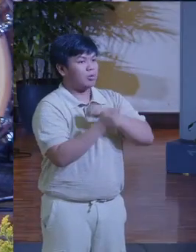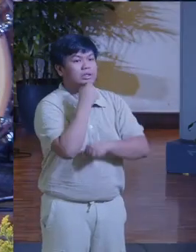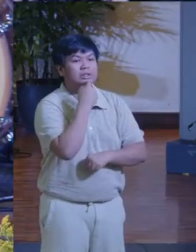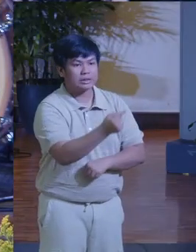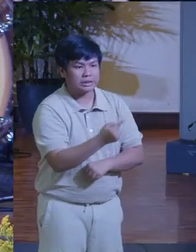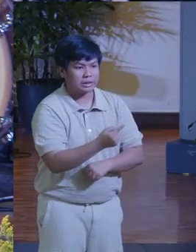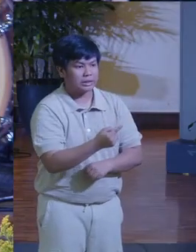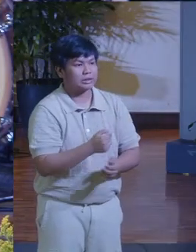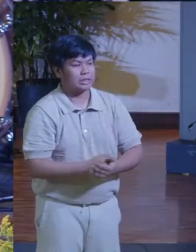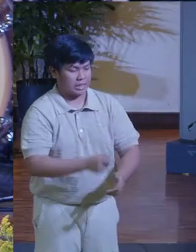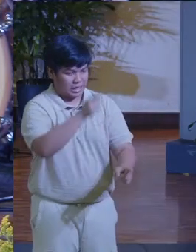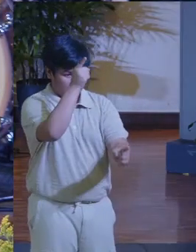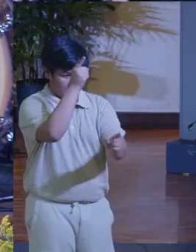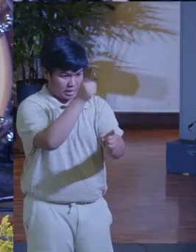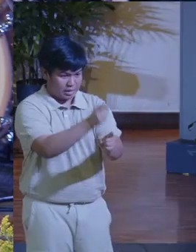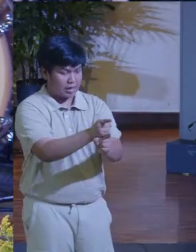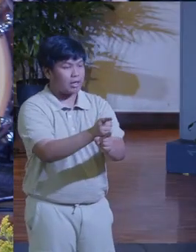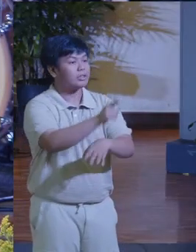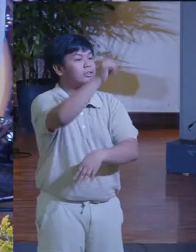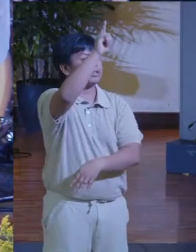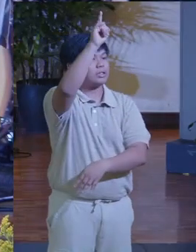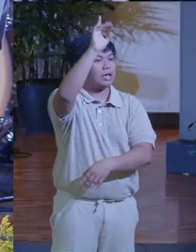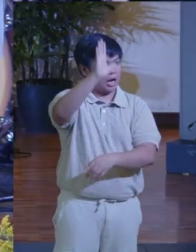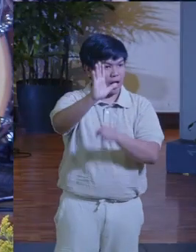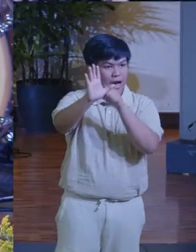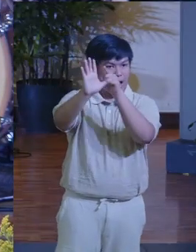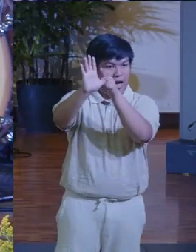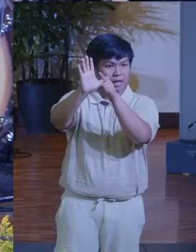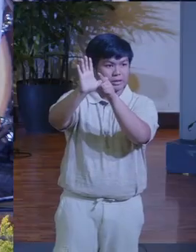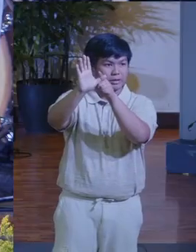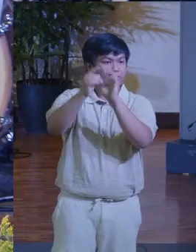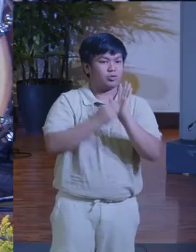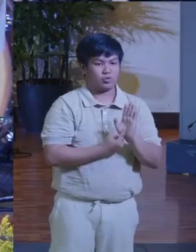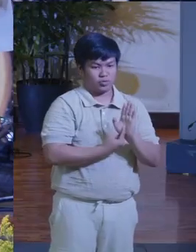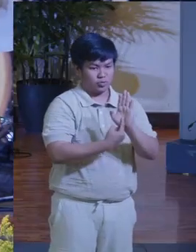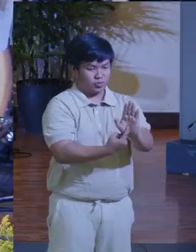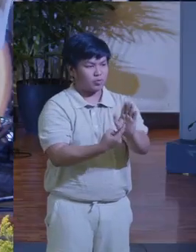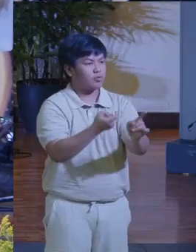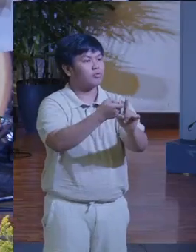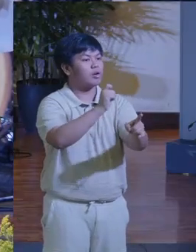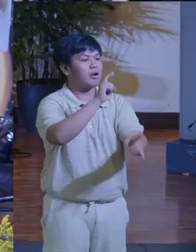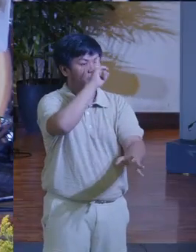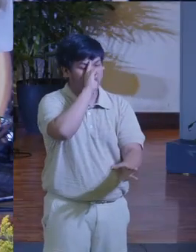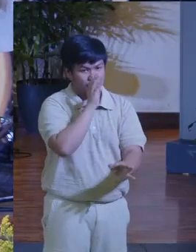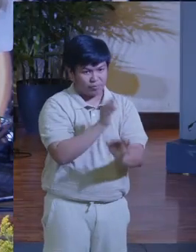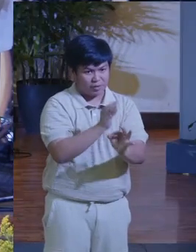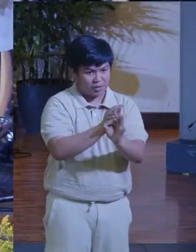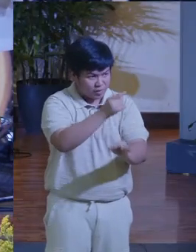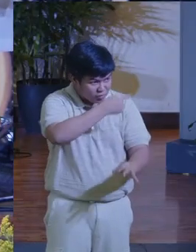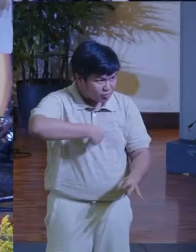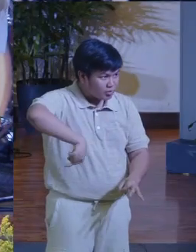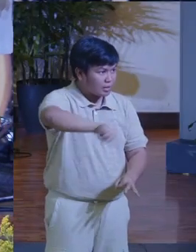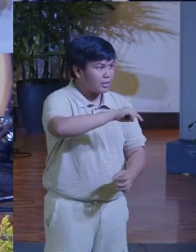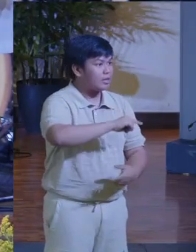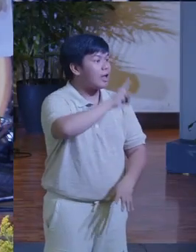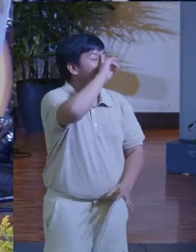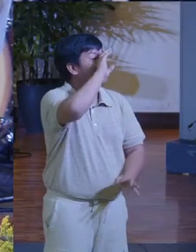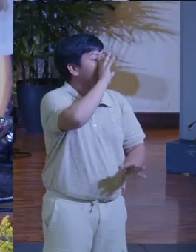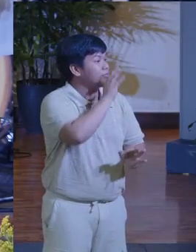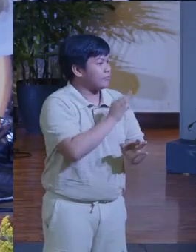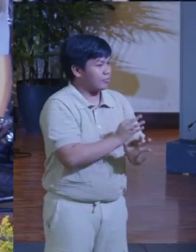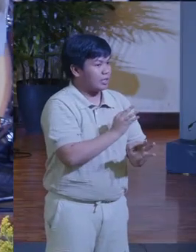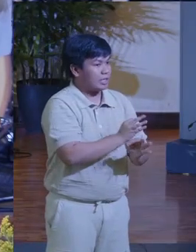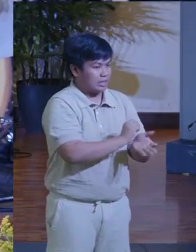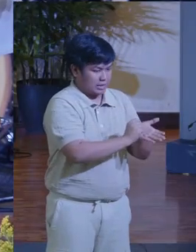for in it the righteousness of God is revealed from faith for faith. As it